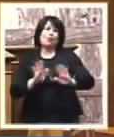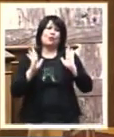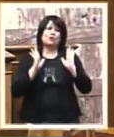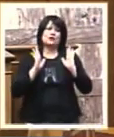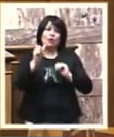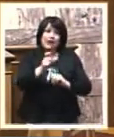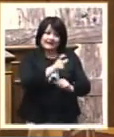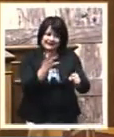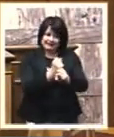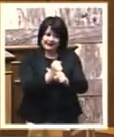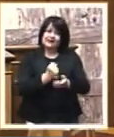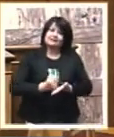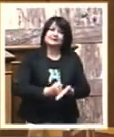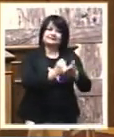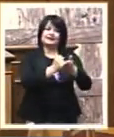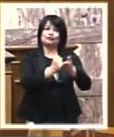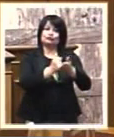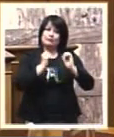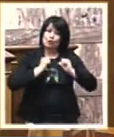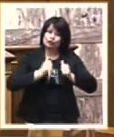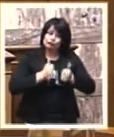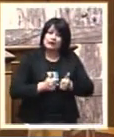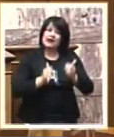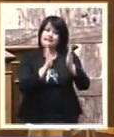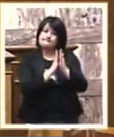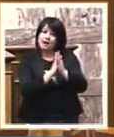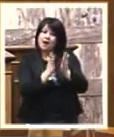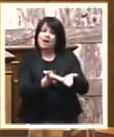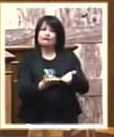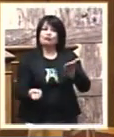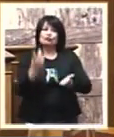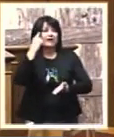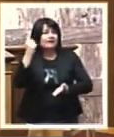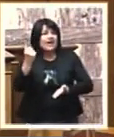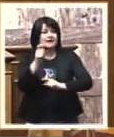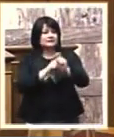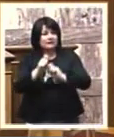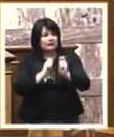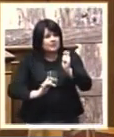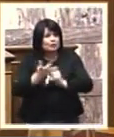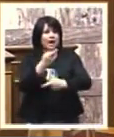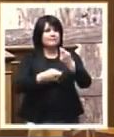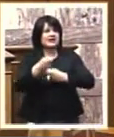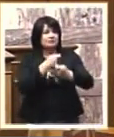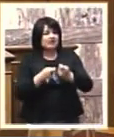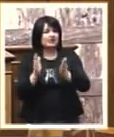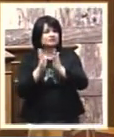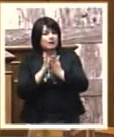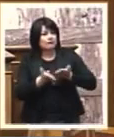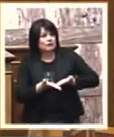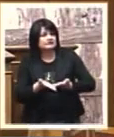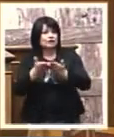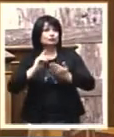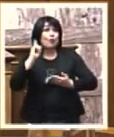επιτυχία του κάθε Έλληνα και Ελληνίδας. Να χειροκροτήσουμε την καινοτομία, τη δημιουργία, την επιχειρηματικότητα. Να δουλέψουμε ως